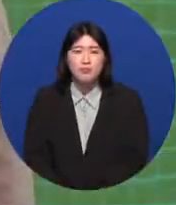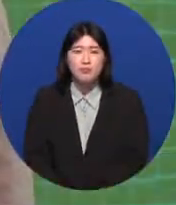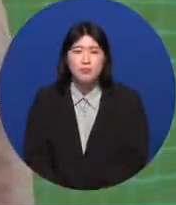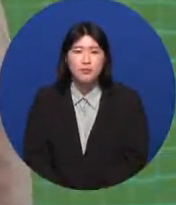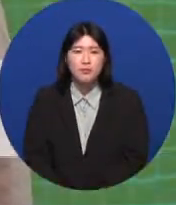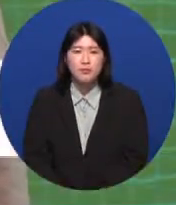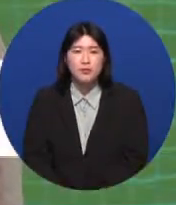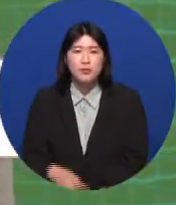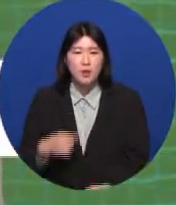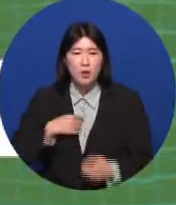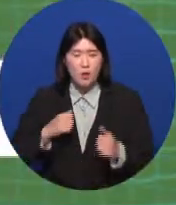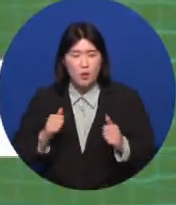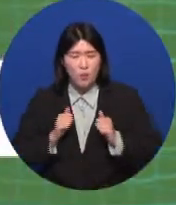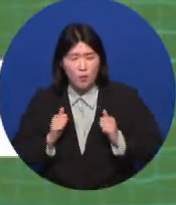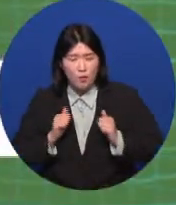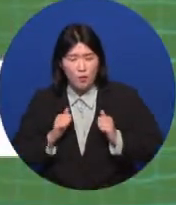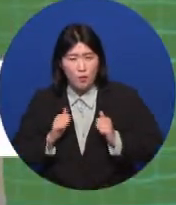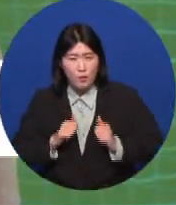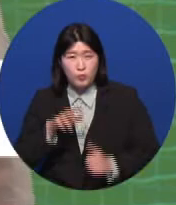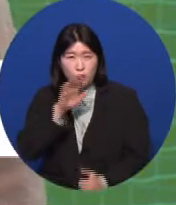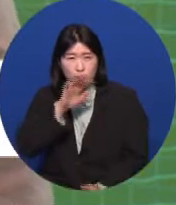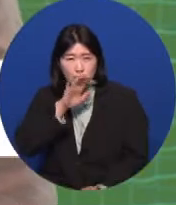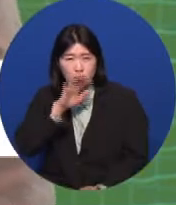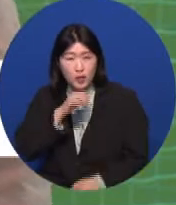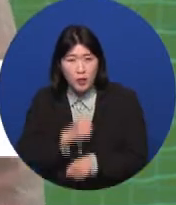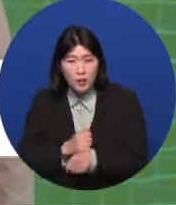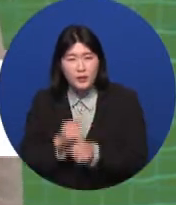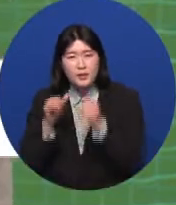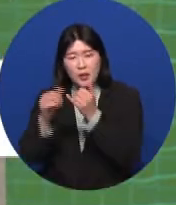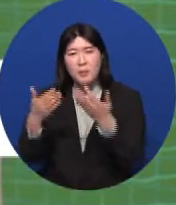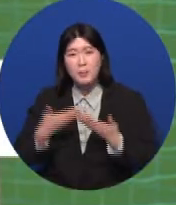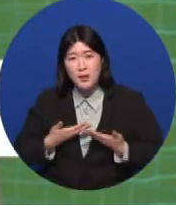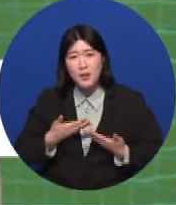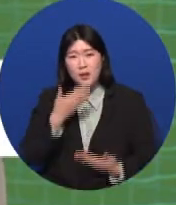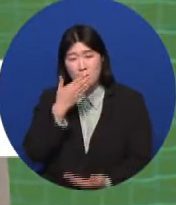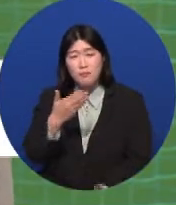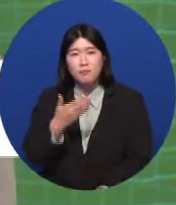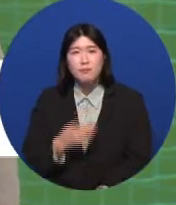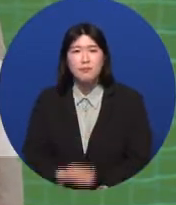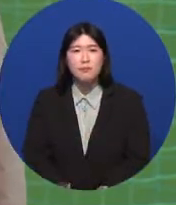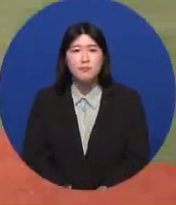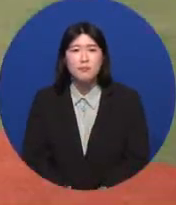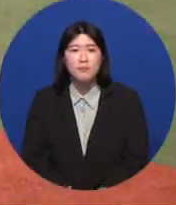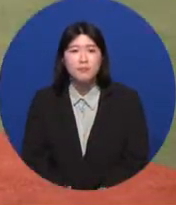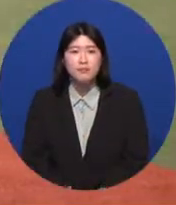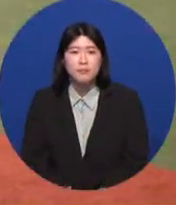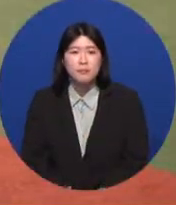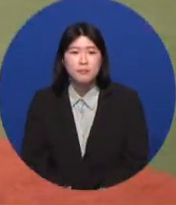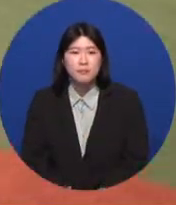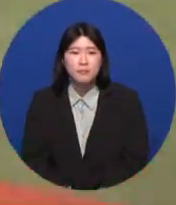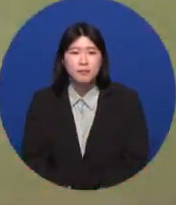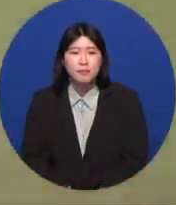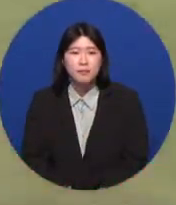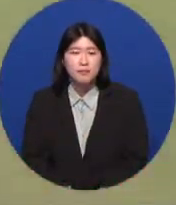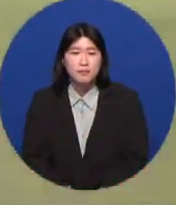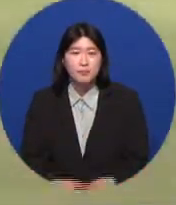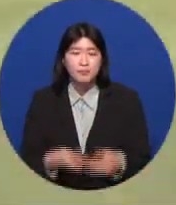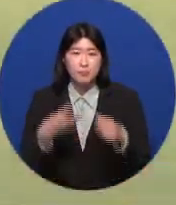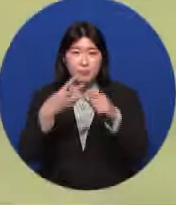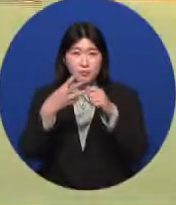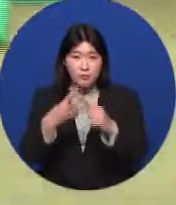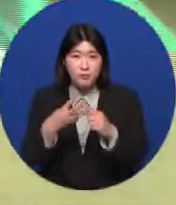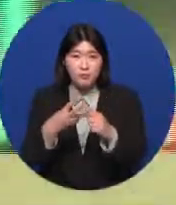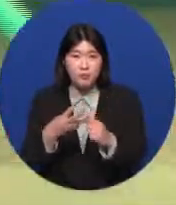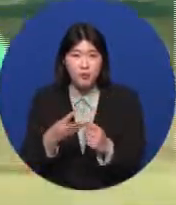저와 열심히 한다면 자라 한다면 수위 나온 탈 수 있을 거라고 생각합니다 차세대 안방 마님을